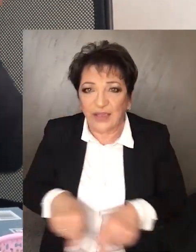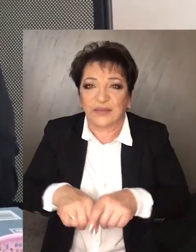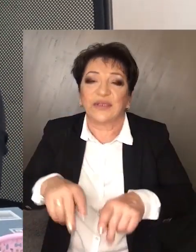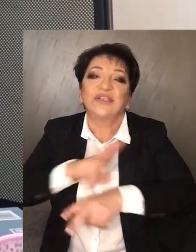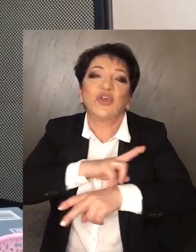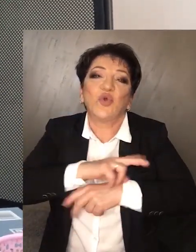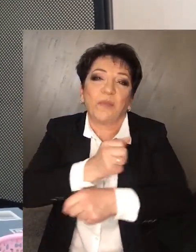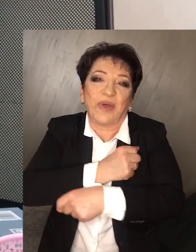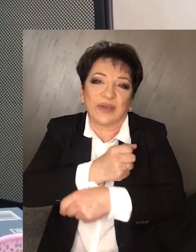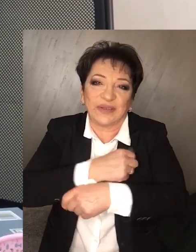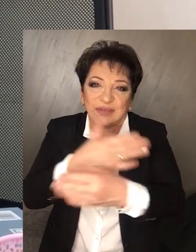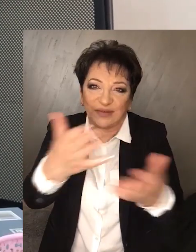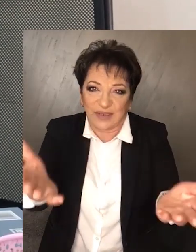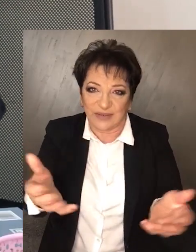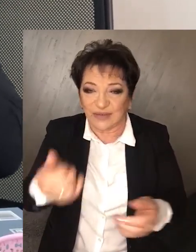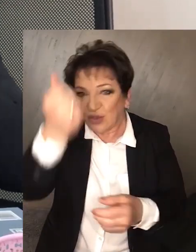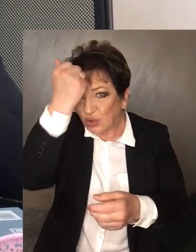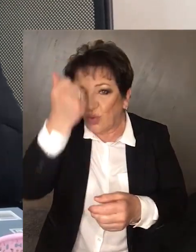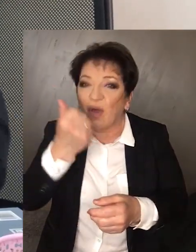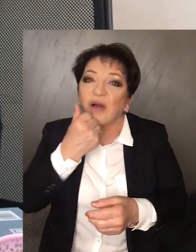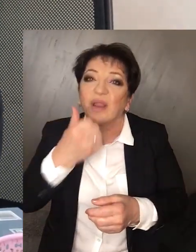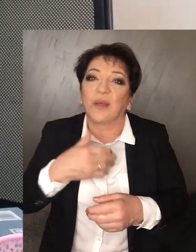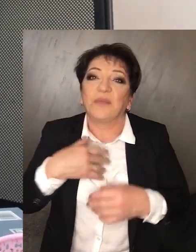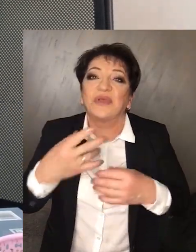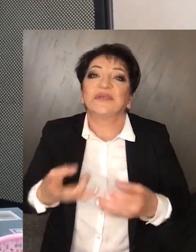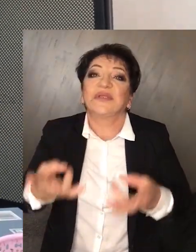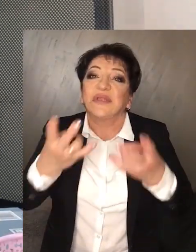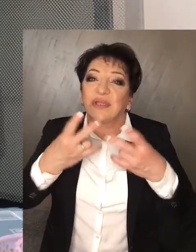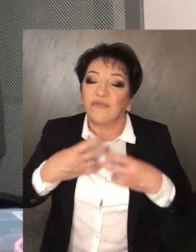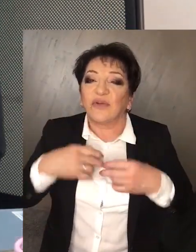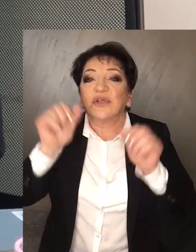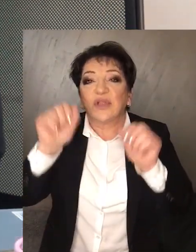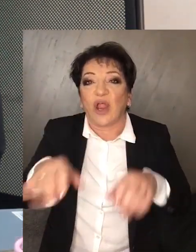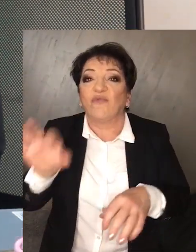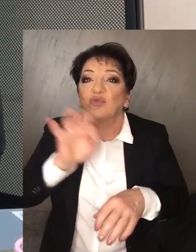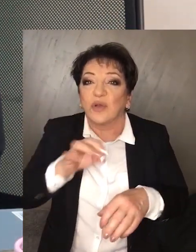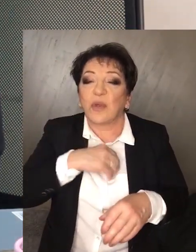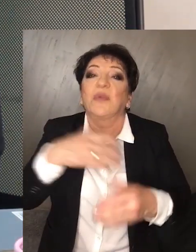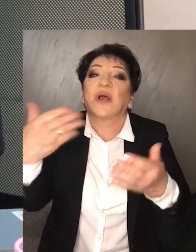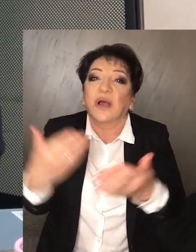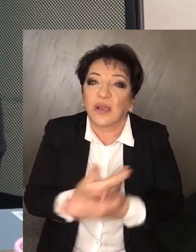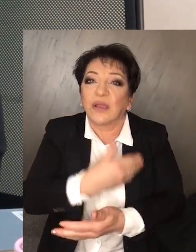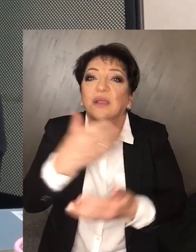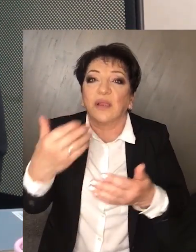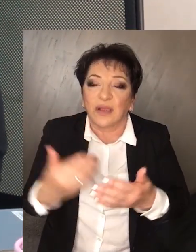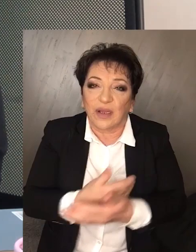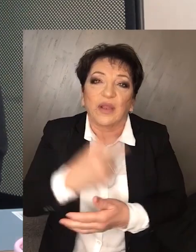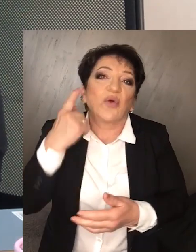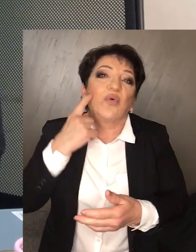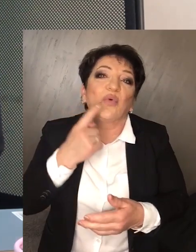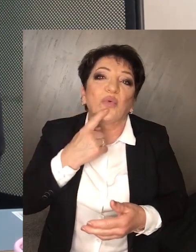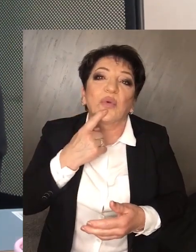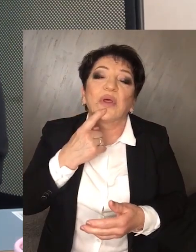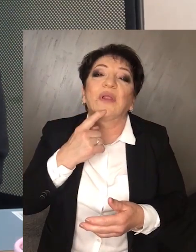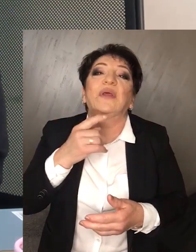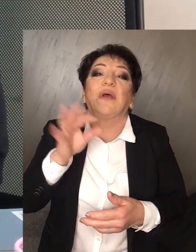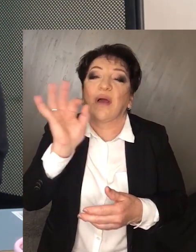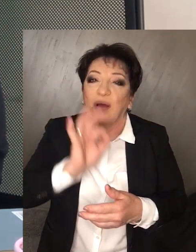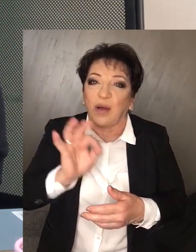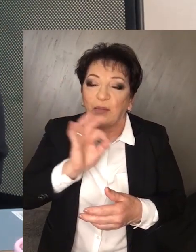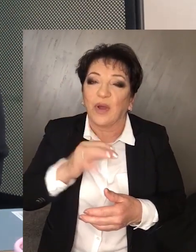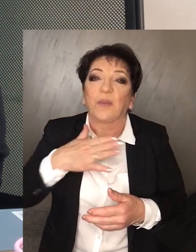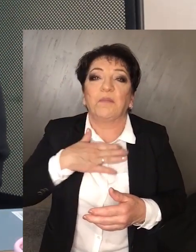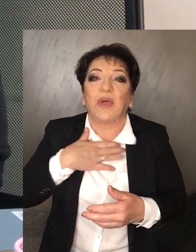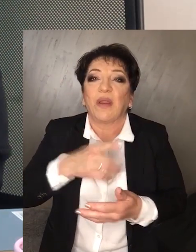նորից ավելի մեծ ձեզ կտանք, դուք նորից վերադարձրեք մեզ, սիրում ենք ձեզ։ Շնորհակալ եմ ինձ տրված հնարավորության համար,